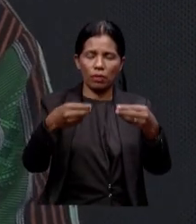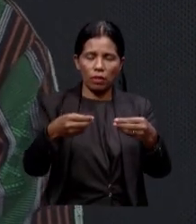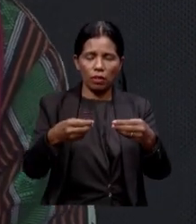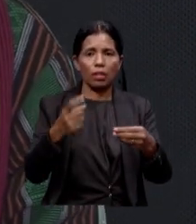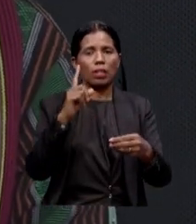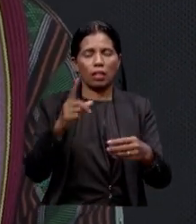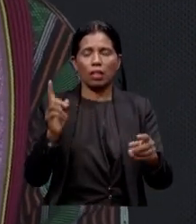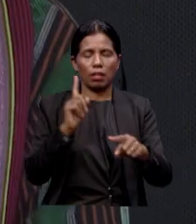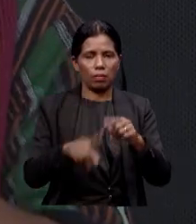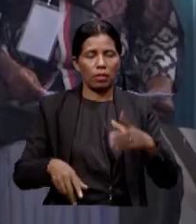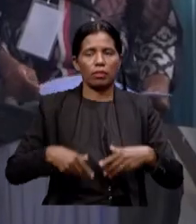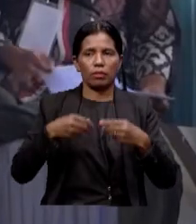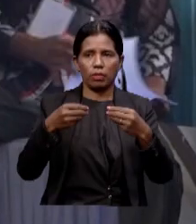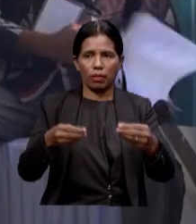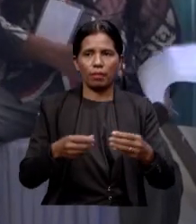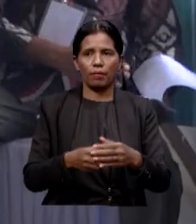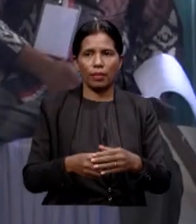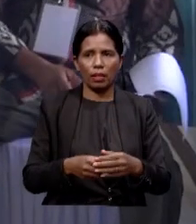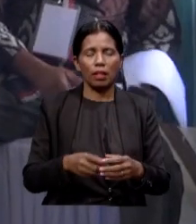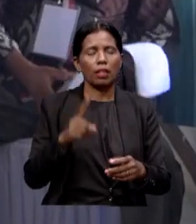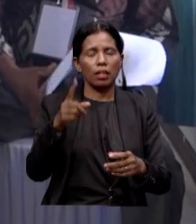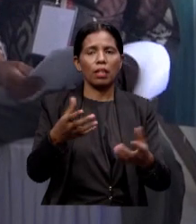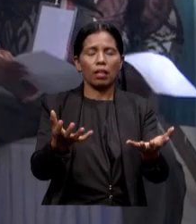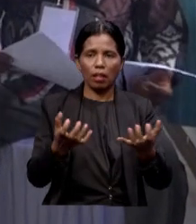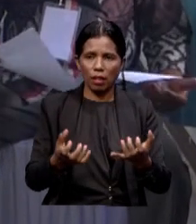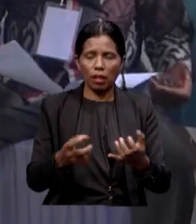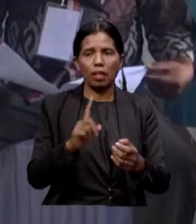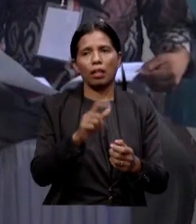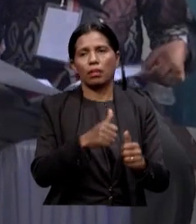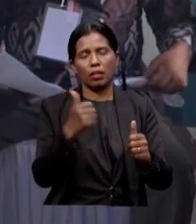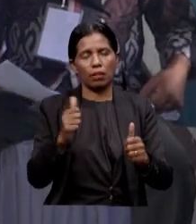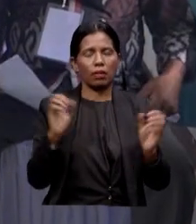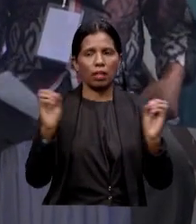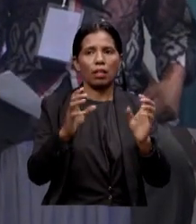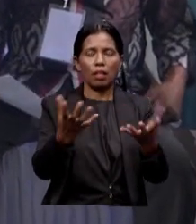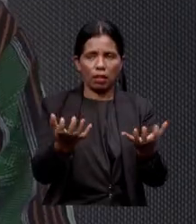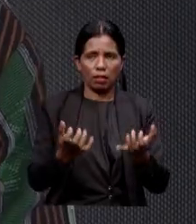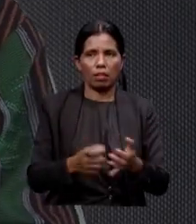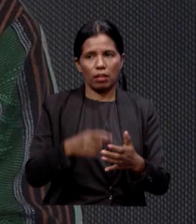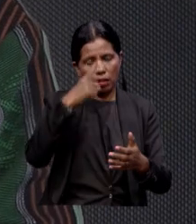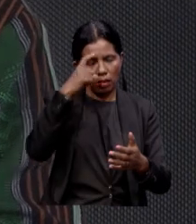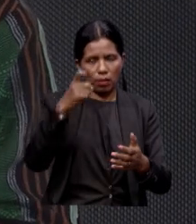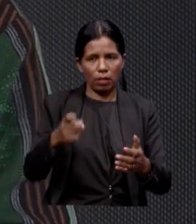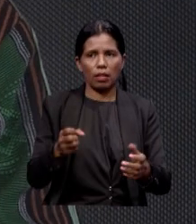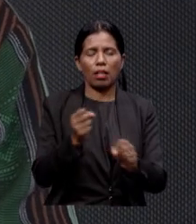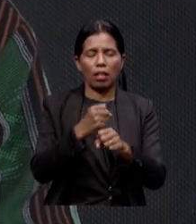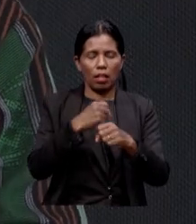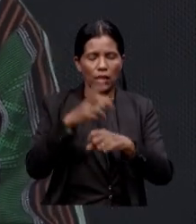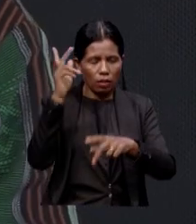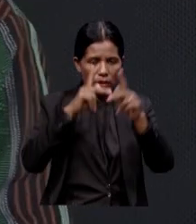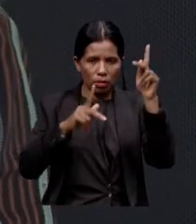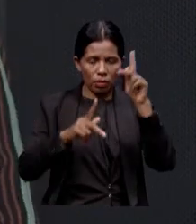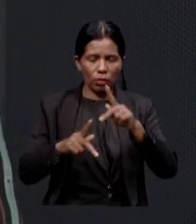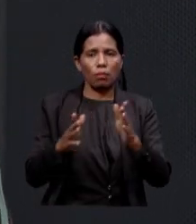fo. Ida yang akar, ida lakar. Tambah ida ni maka kausa bo ya posto